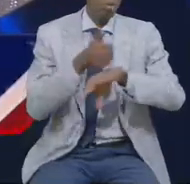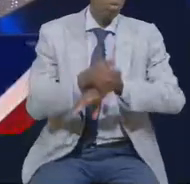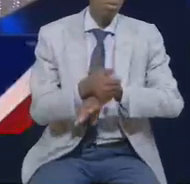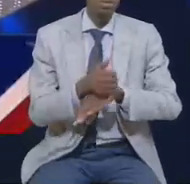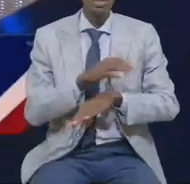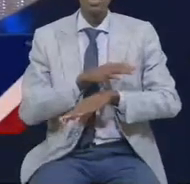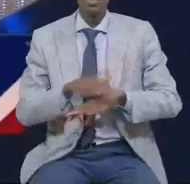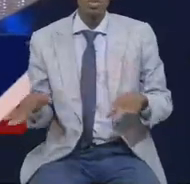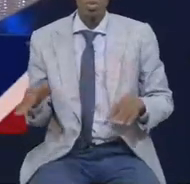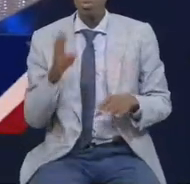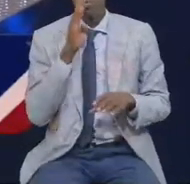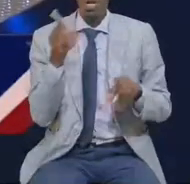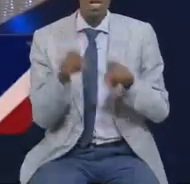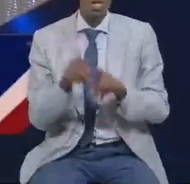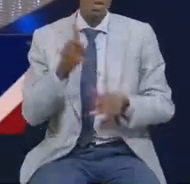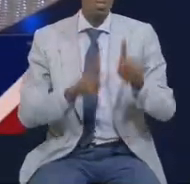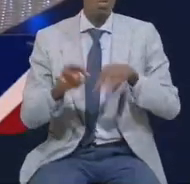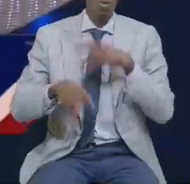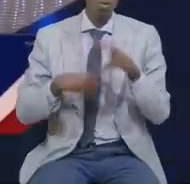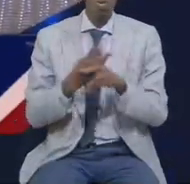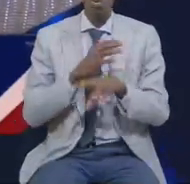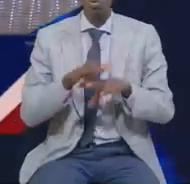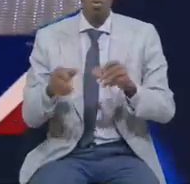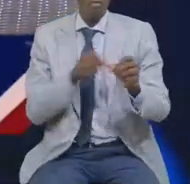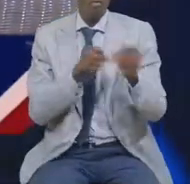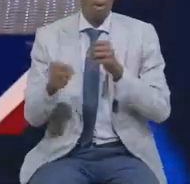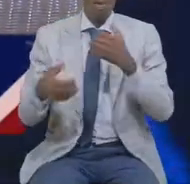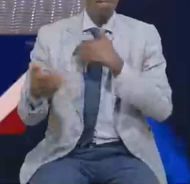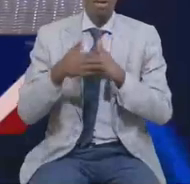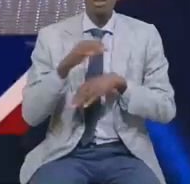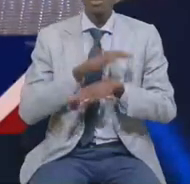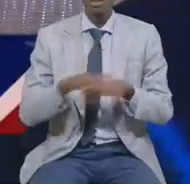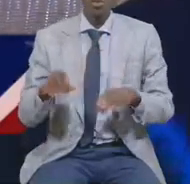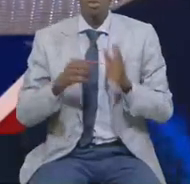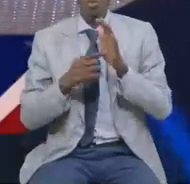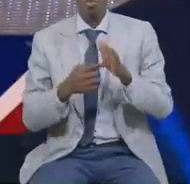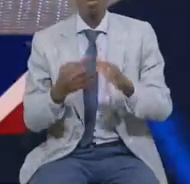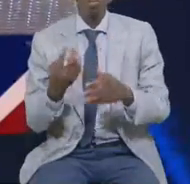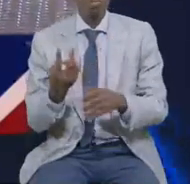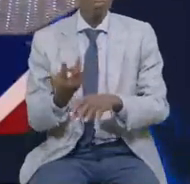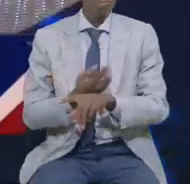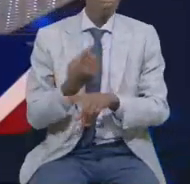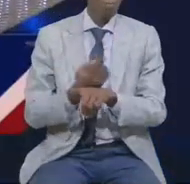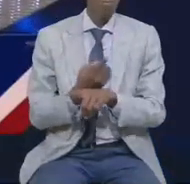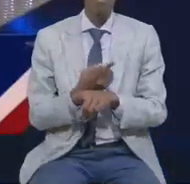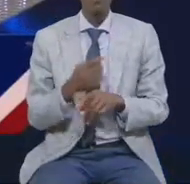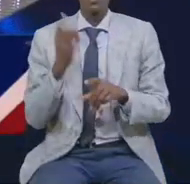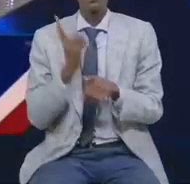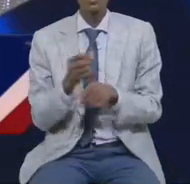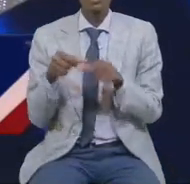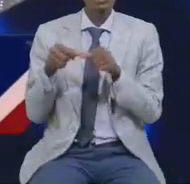ne dis rien d'insensé, ne soyez pas comme le monde. Ne vous vengez pas, restez